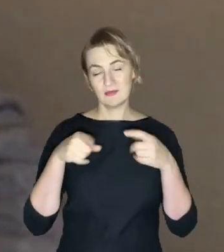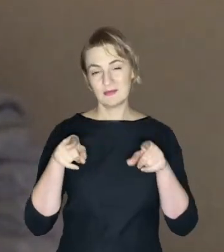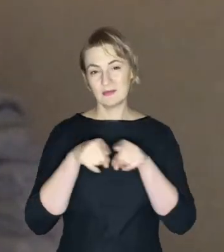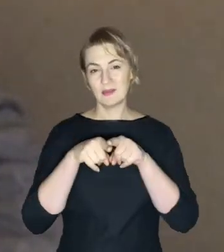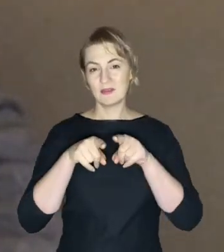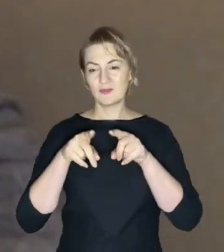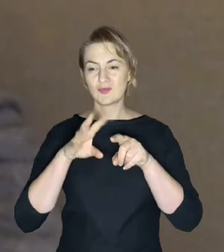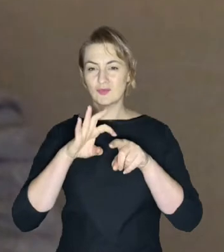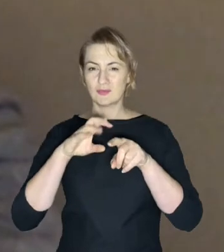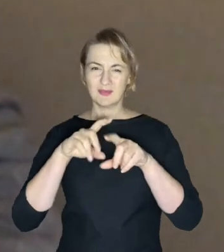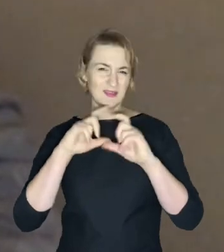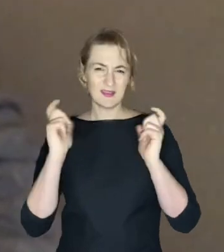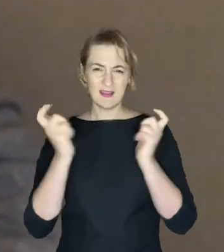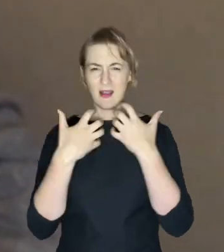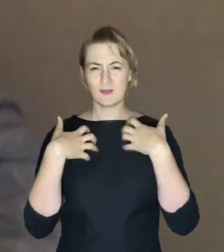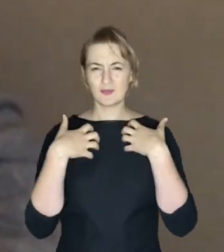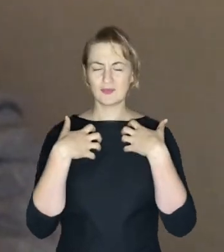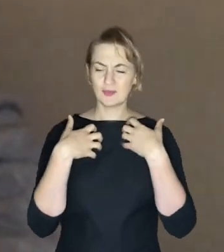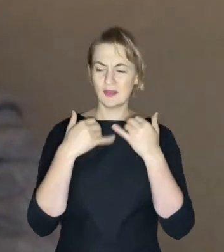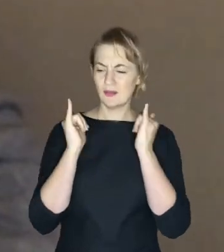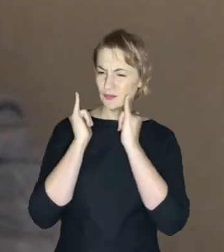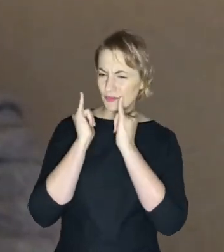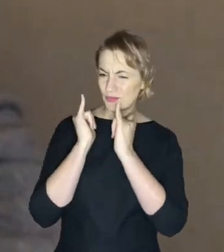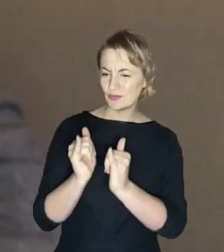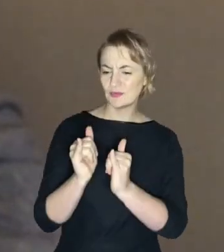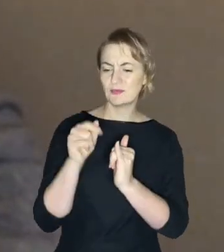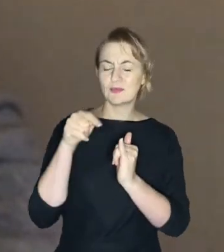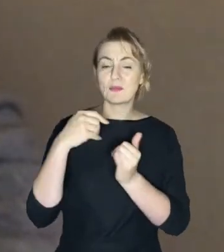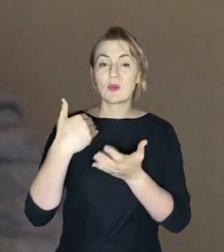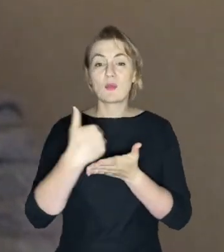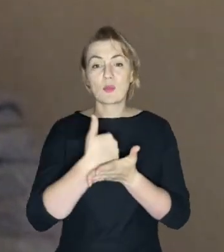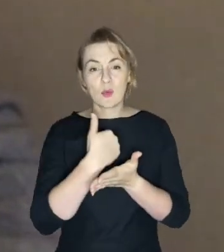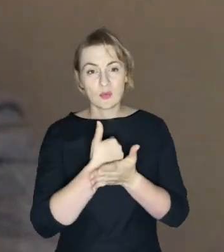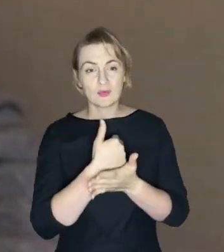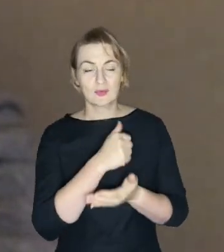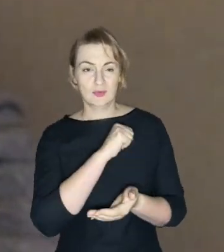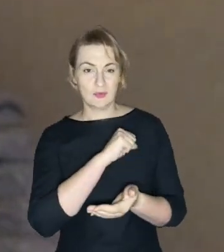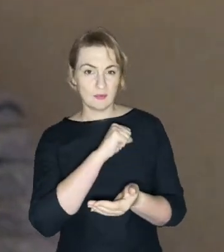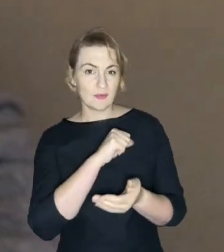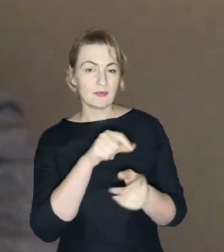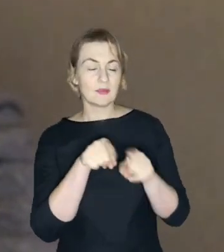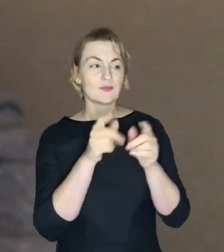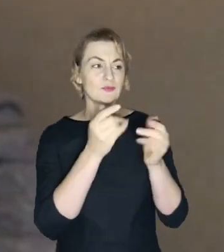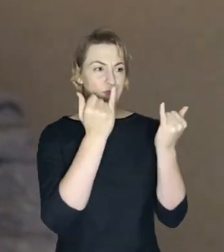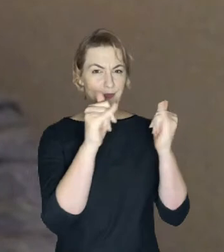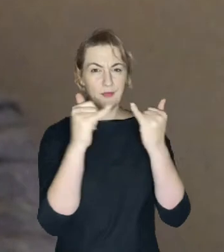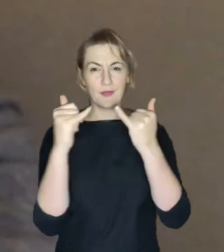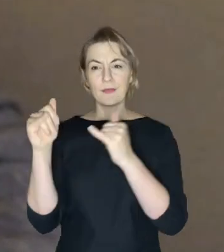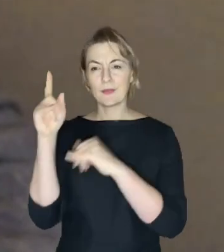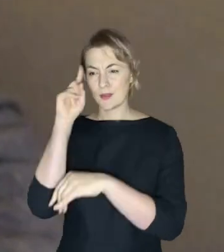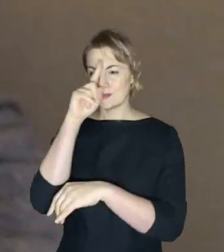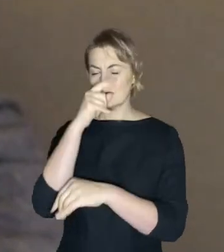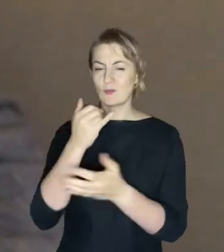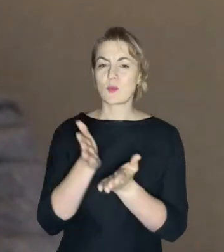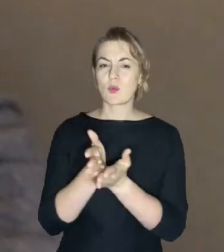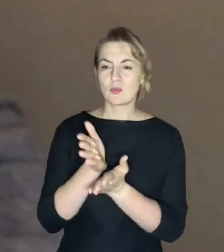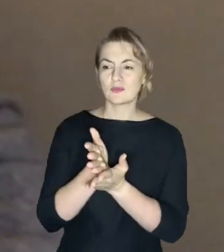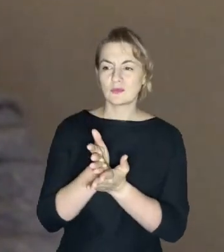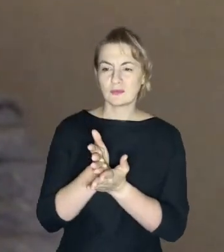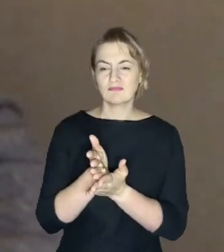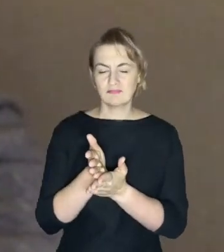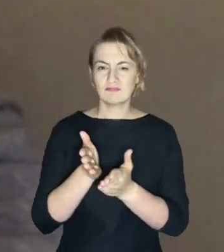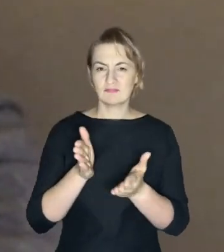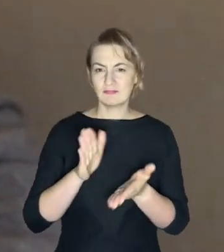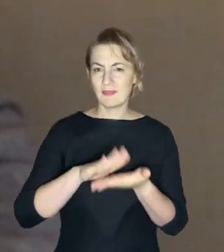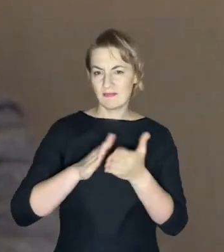temu poświęcam, żeby i sobie pomóc i pomagać innym w tym, żeby sobie